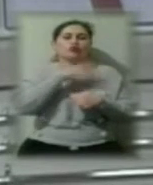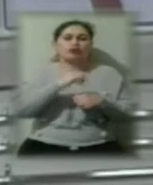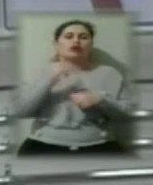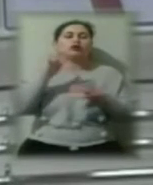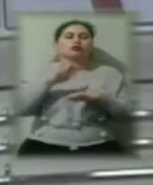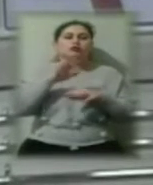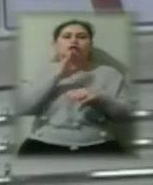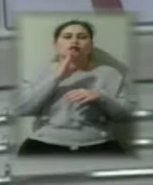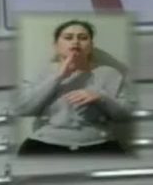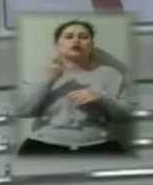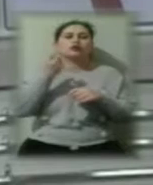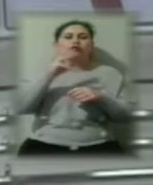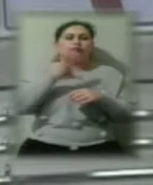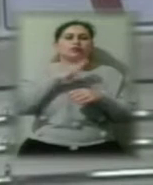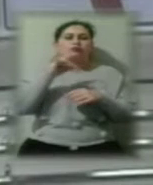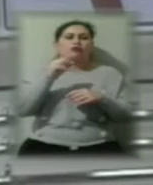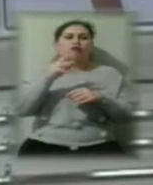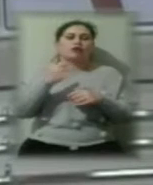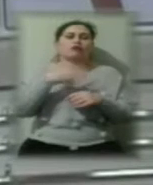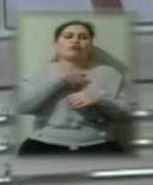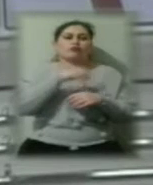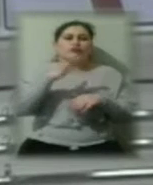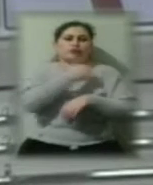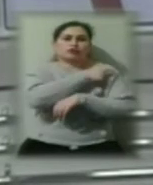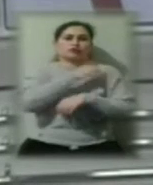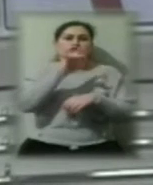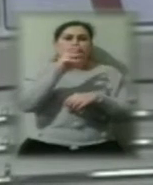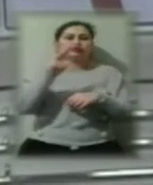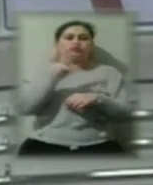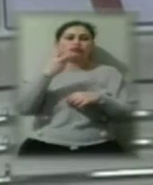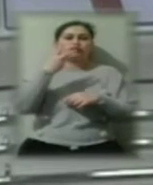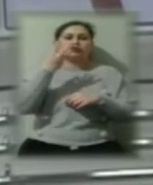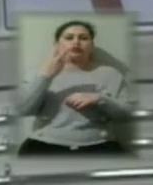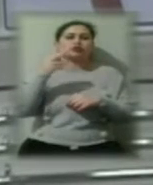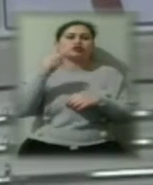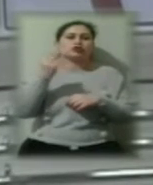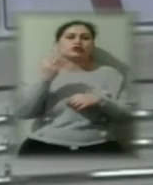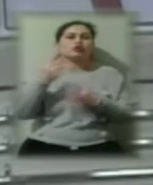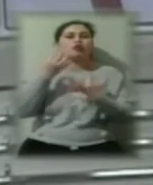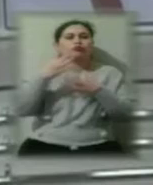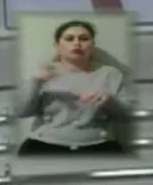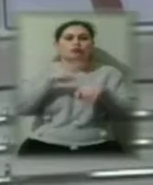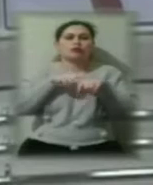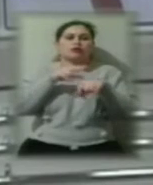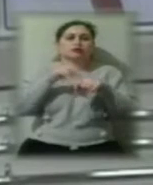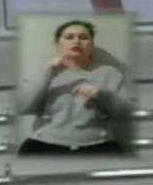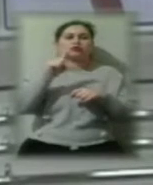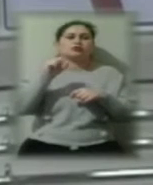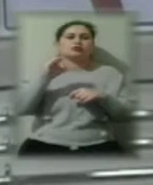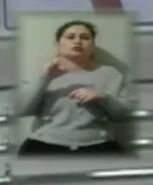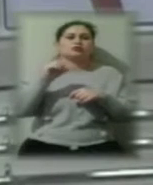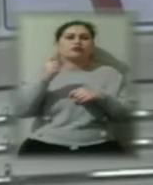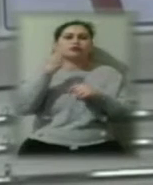дівчинка отримала травми, від яких померла в лікарні. 24 червня суд відпустив правоохоронця під заставу розміром майже